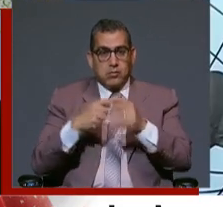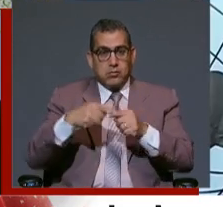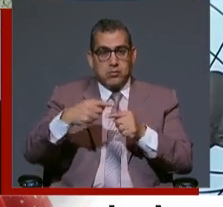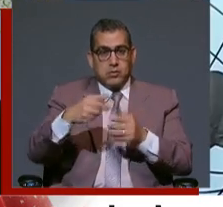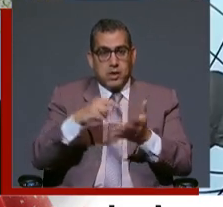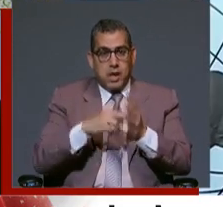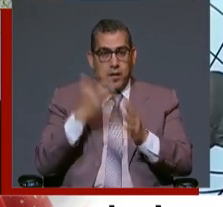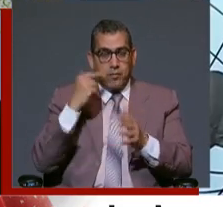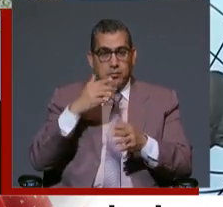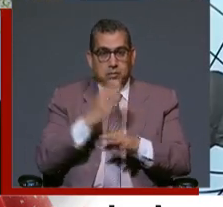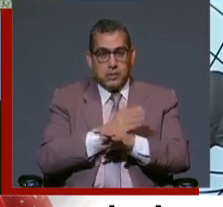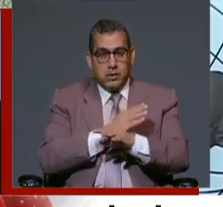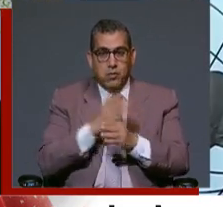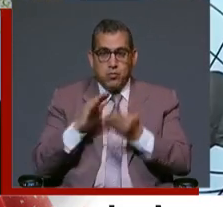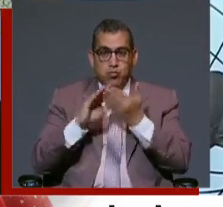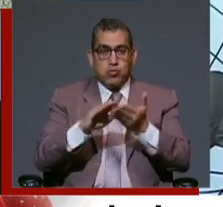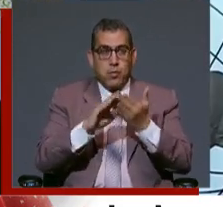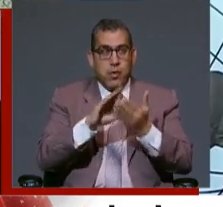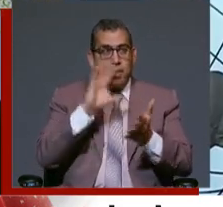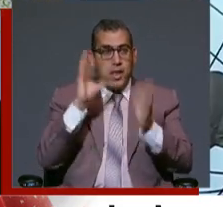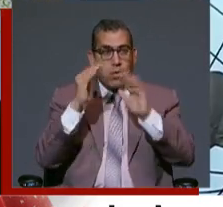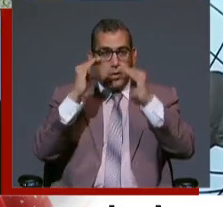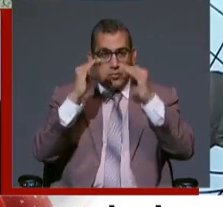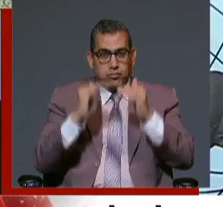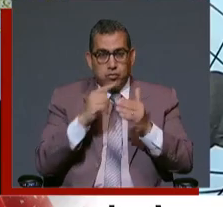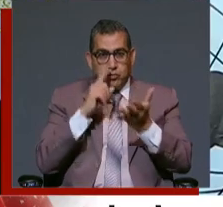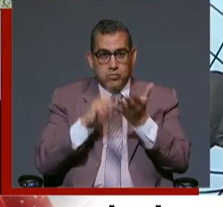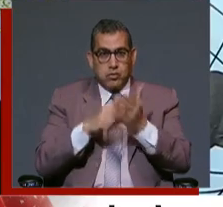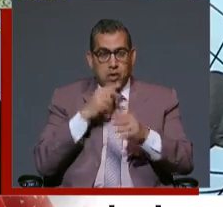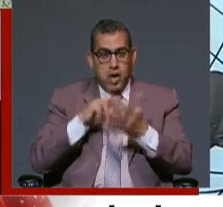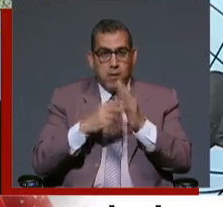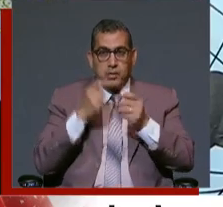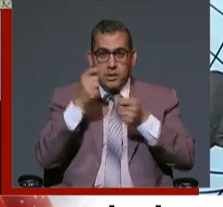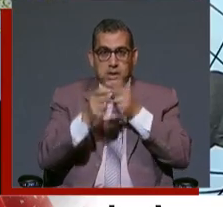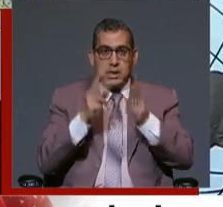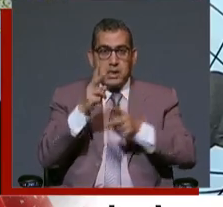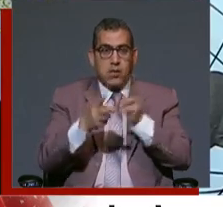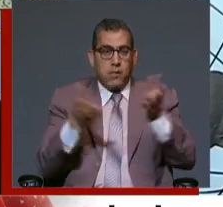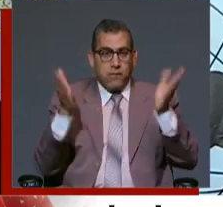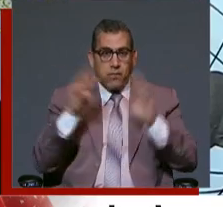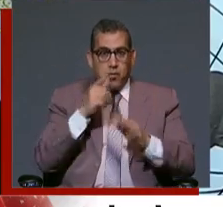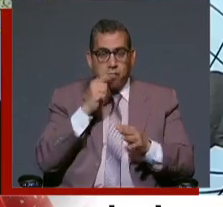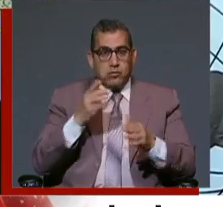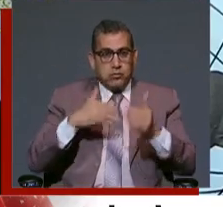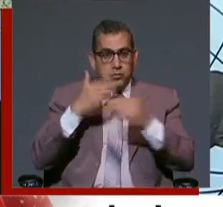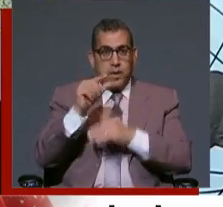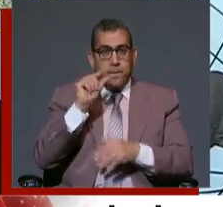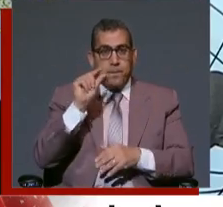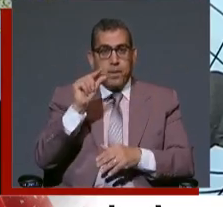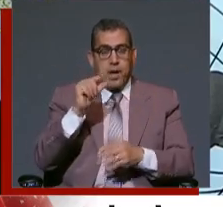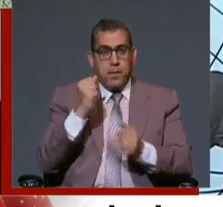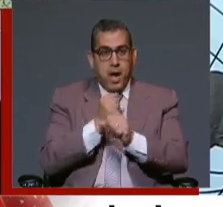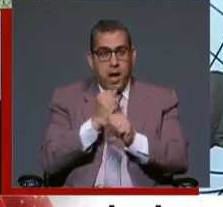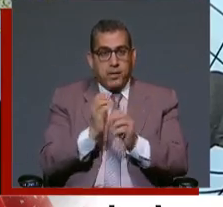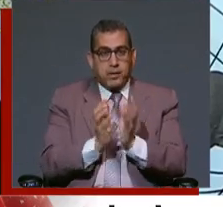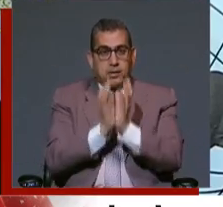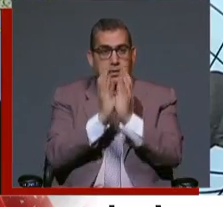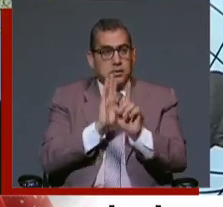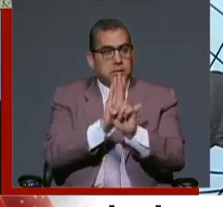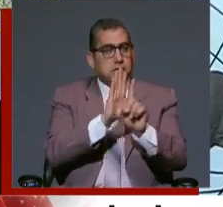تراجع حجم المساعدات الدولية واضطراد أعباء الديون وتزايد تكاليف برامج وإجراءات الحماية